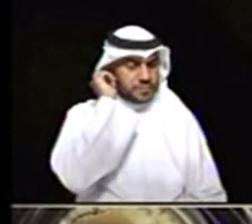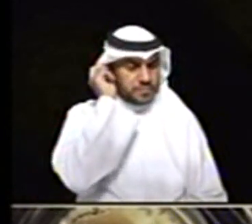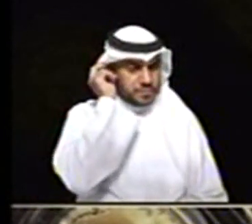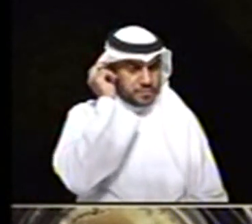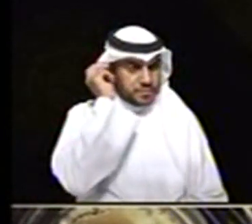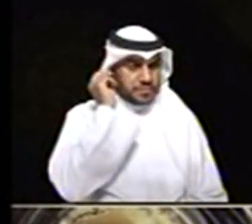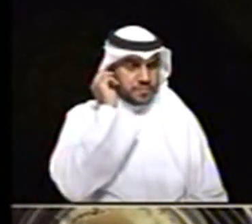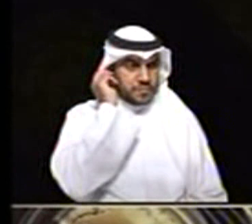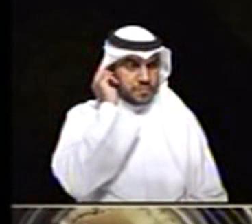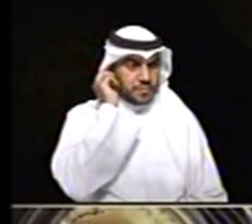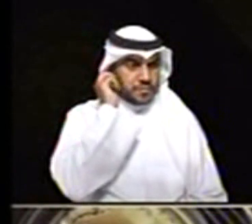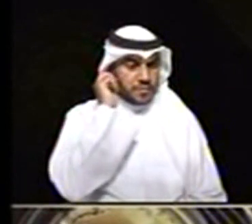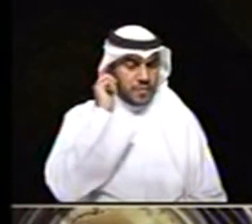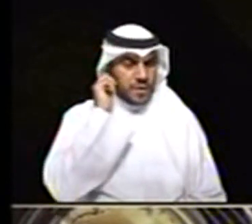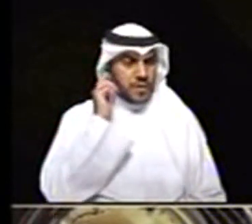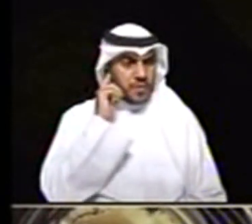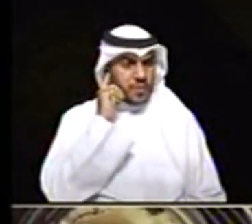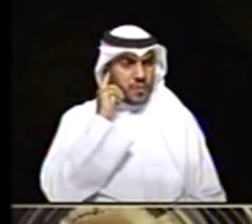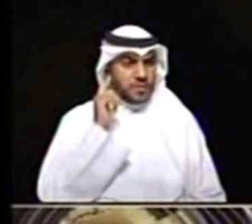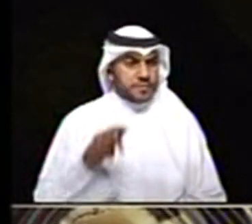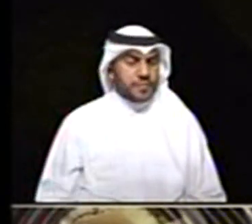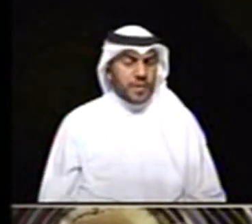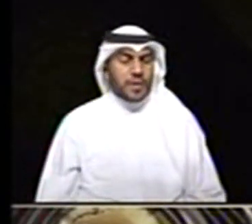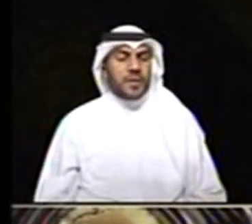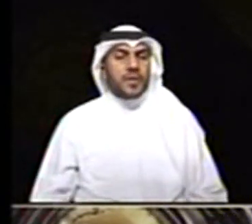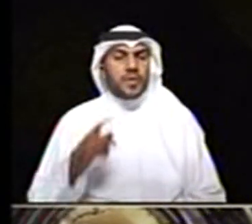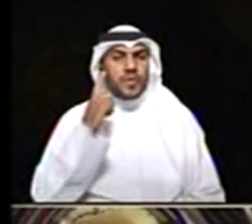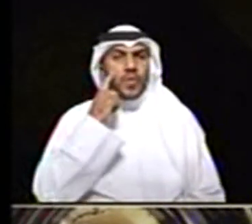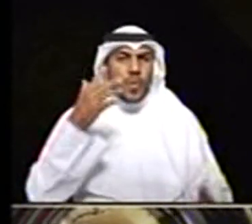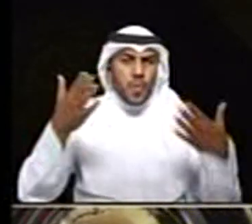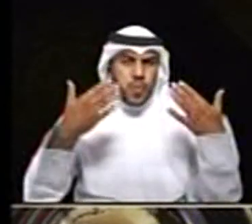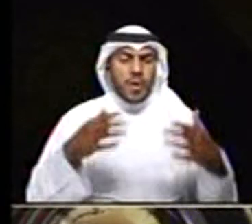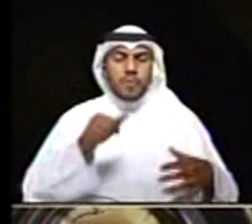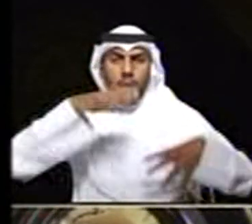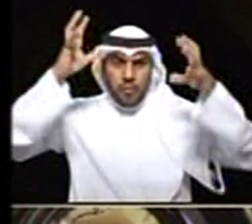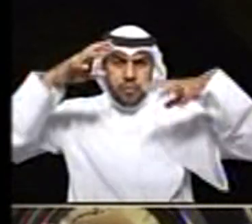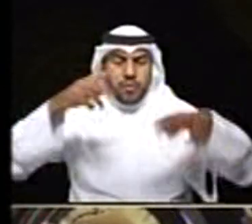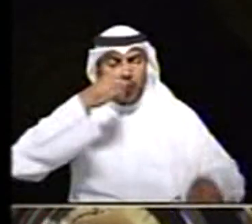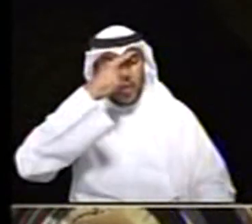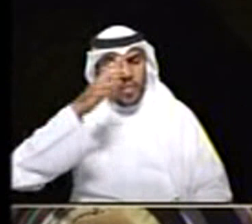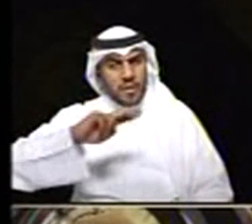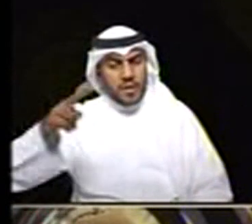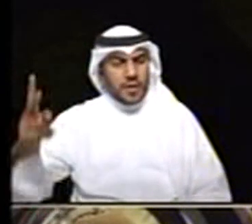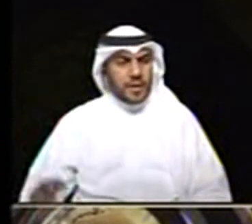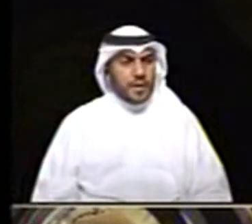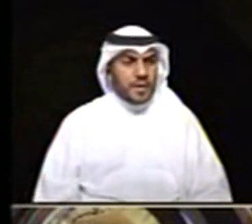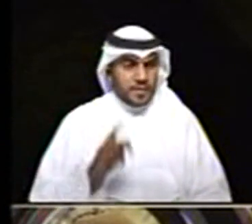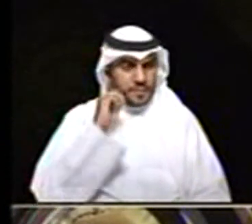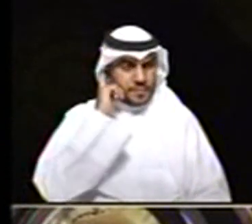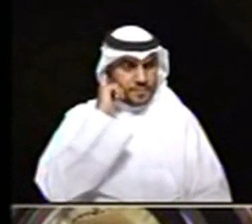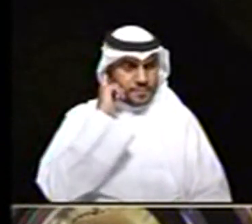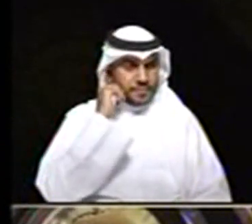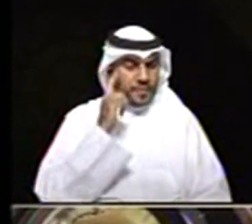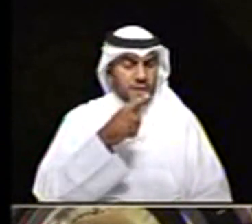مدينة صباح الأحمد، وهو ممتلئ الآن بالمياه، ونظرا للأمطار المتوقعة